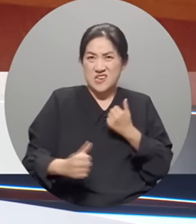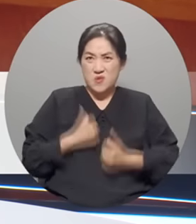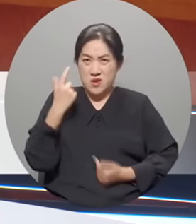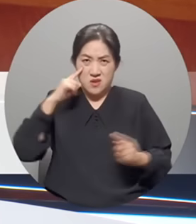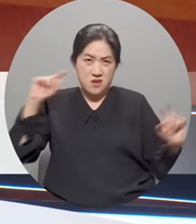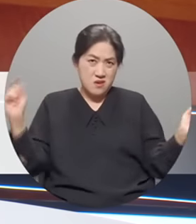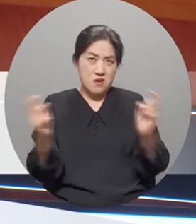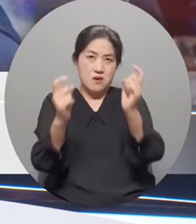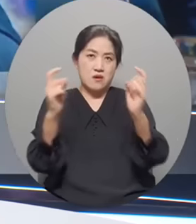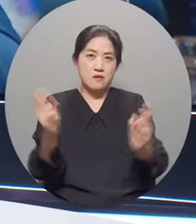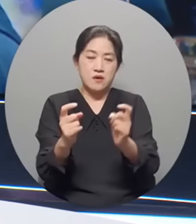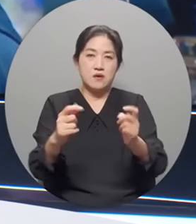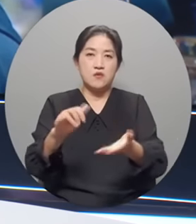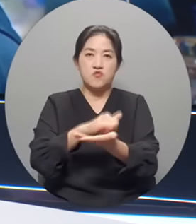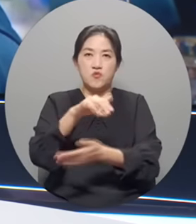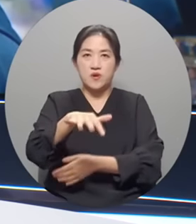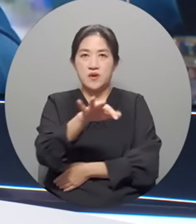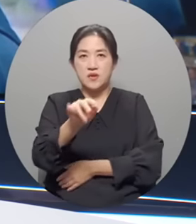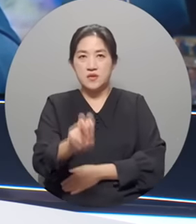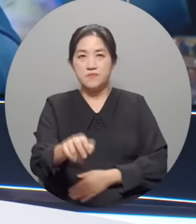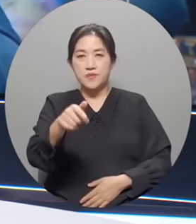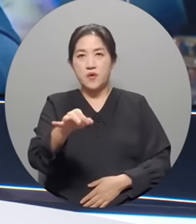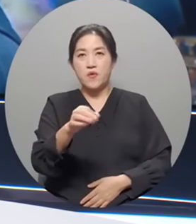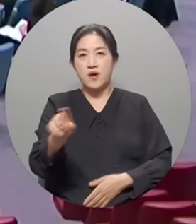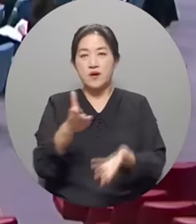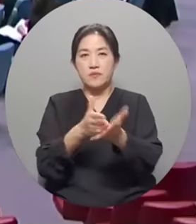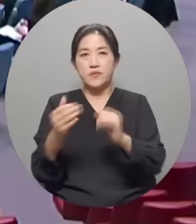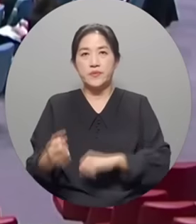이어졌습니다. 뉴욕 임경화 특파원입니다.